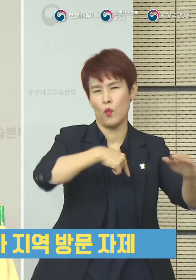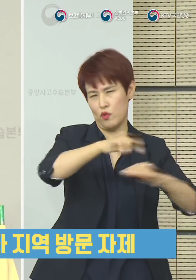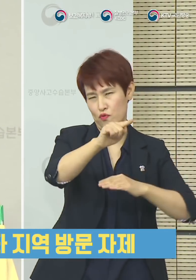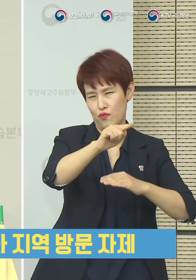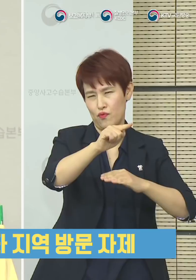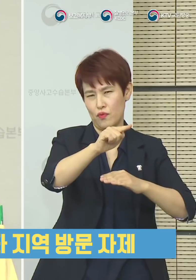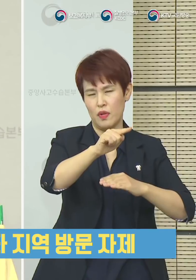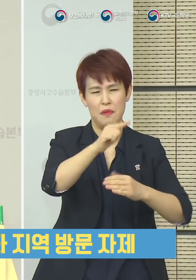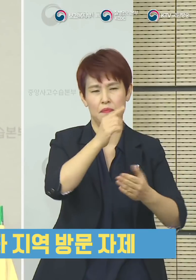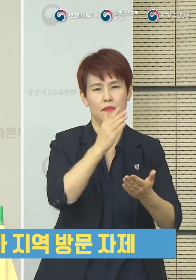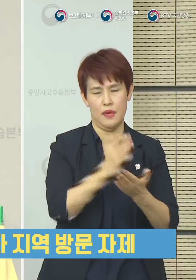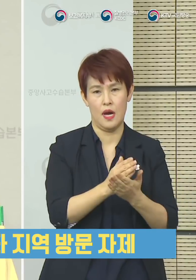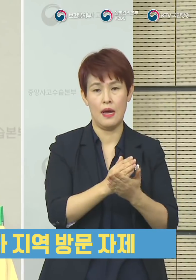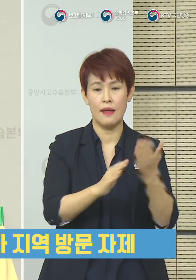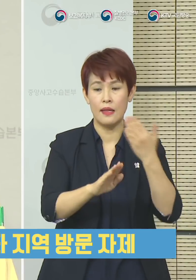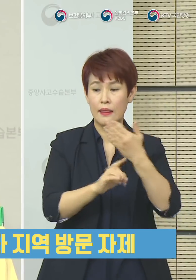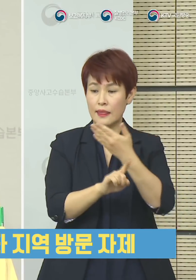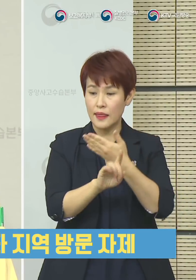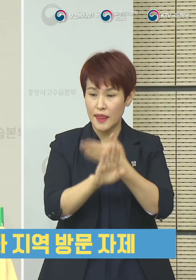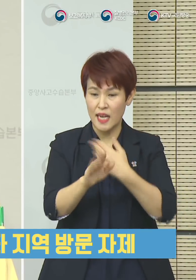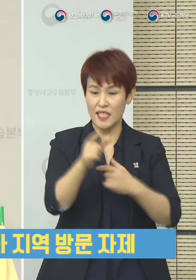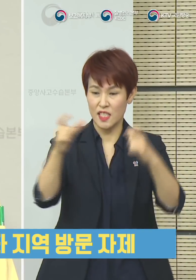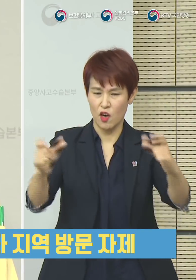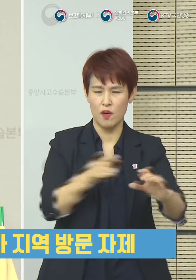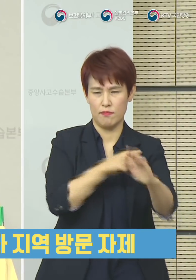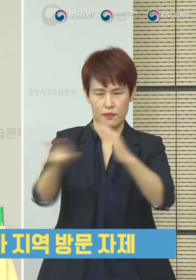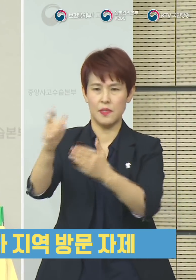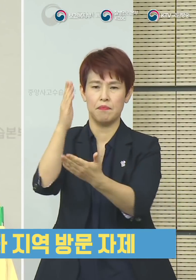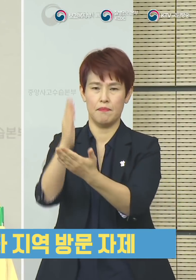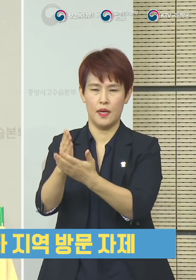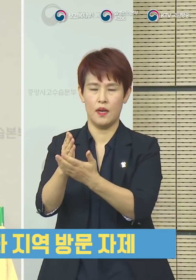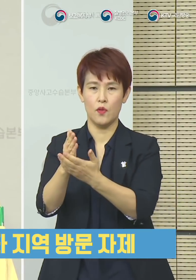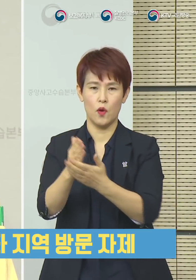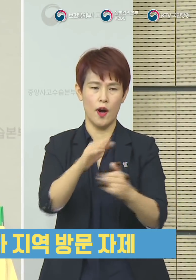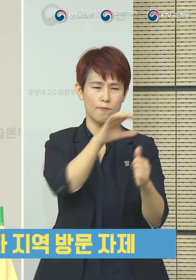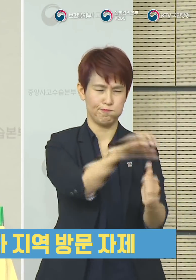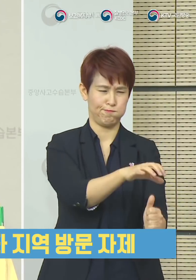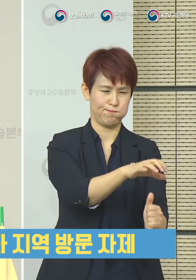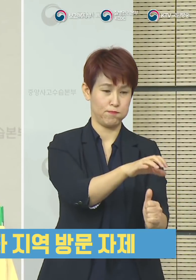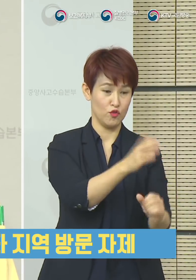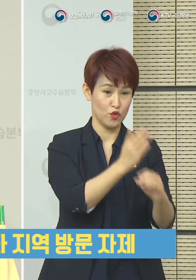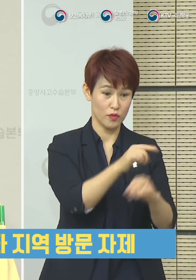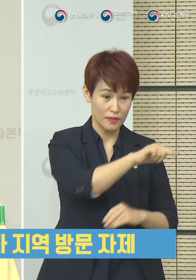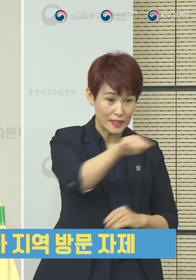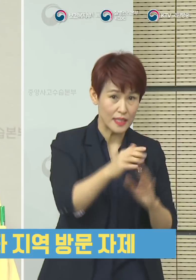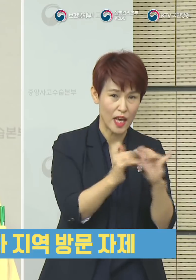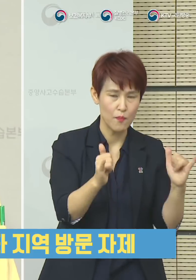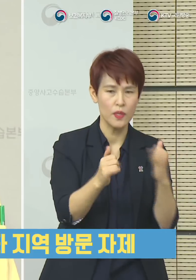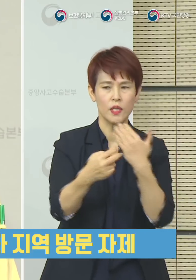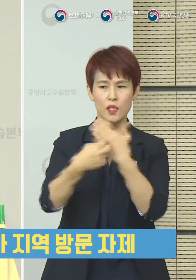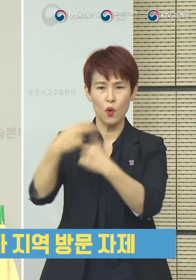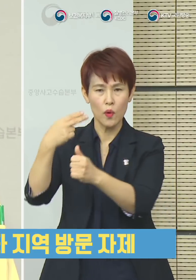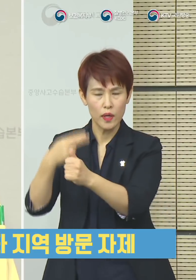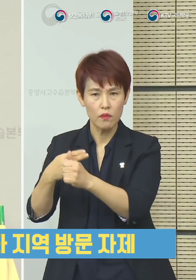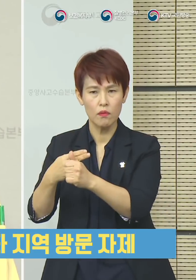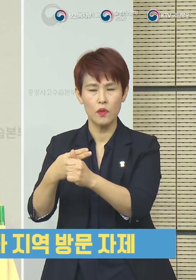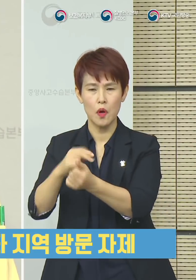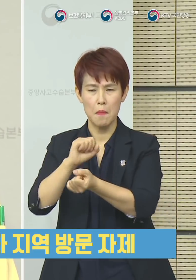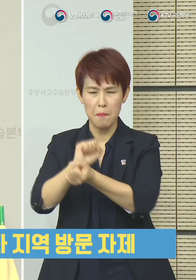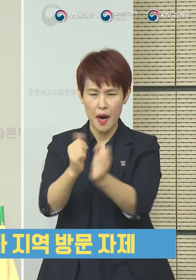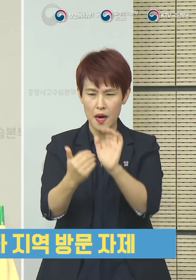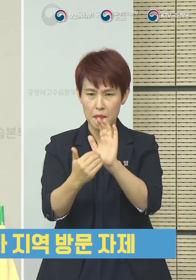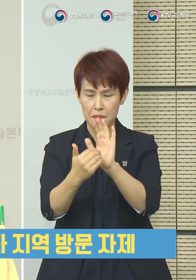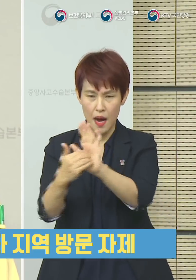외출과 다른 지역의 방문을 자제하여야 하며 격리조치가 진행 중인 사람들은 의료인과